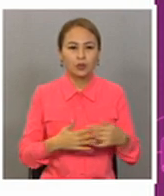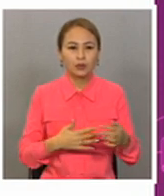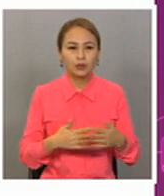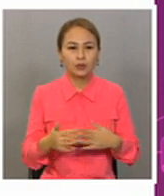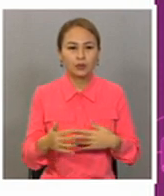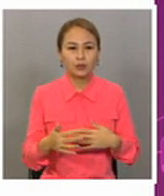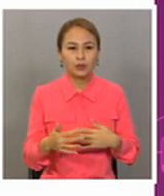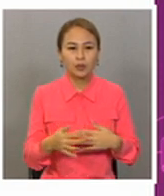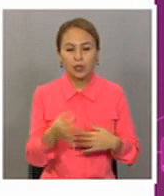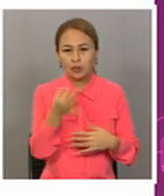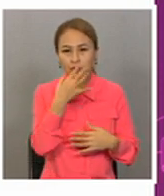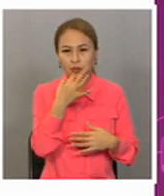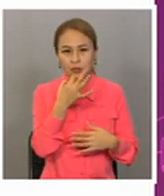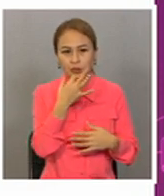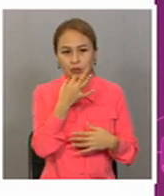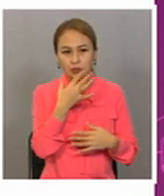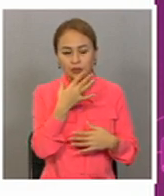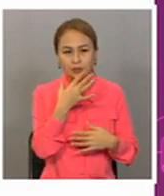қонжық, жұмыртқа,